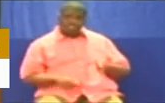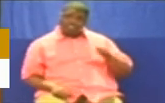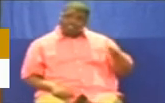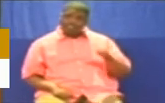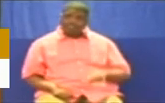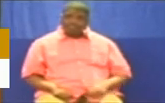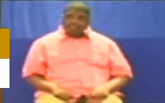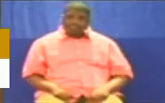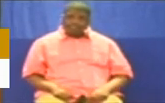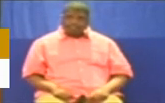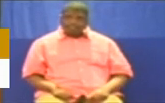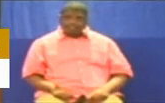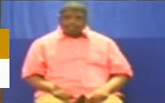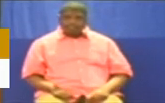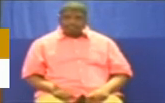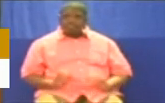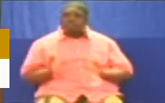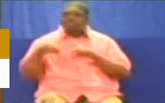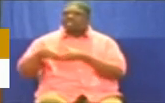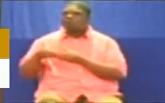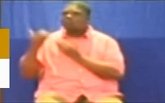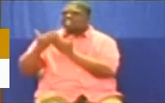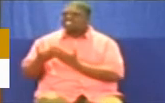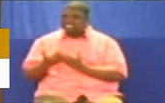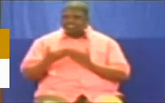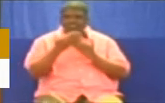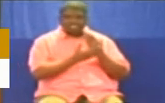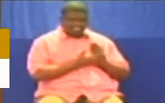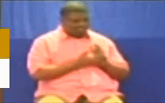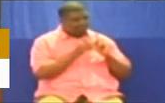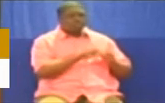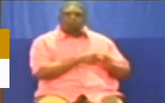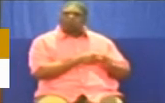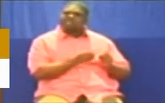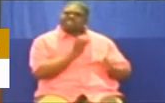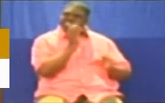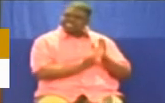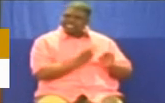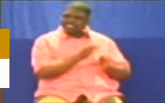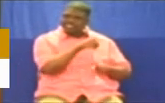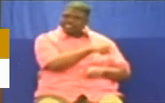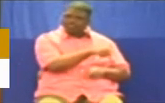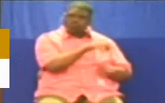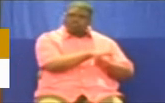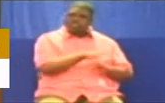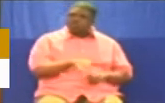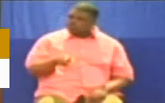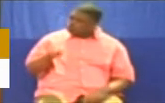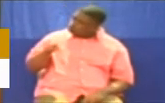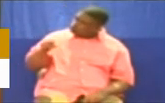vikao vya bilateral vitakuwa exactly ulivyoelezea. Huyu anakuwa tu ni mjumbe mmoja wapo